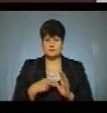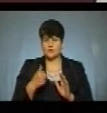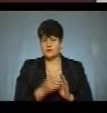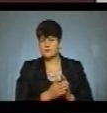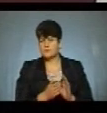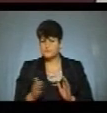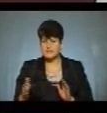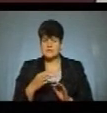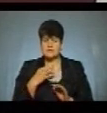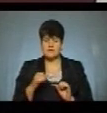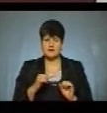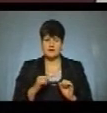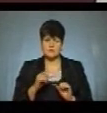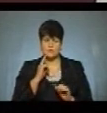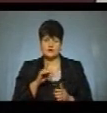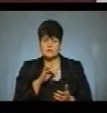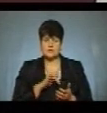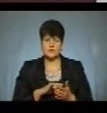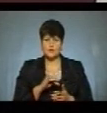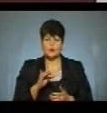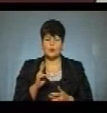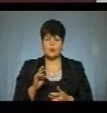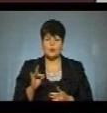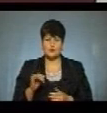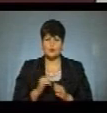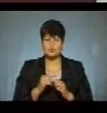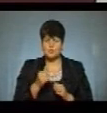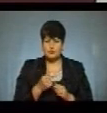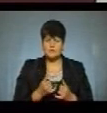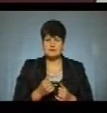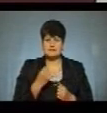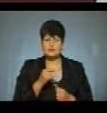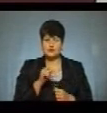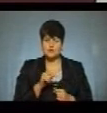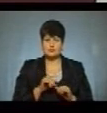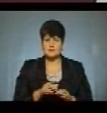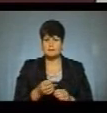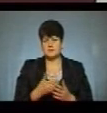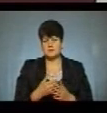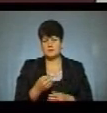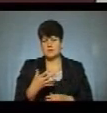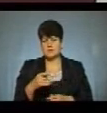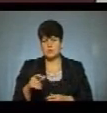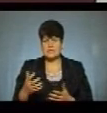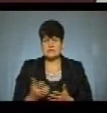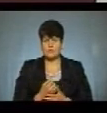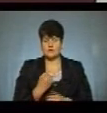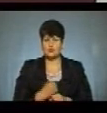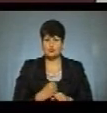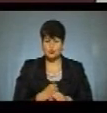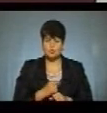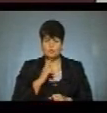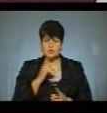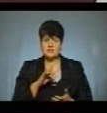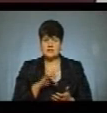керівник Тернопільського молодіжного центру Юрій Курлишин. За його словами, щороку завдяки цьому заходу близько 15 людей знаходять роботу. Молодіжний